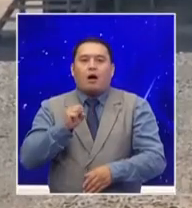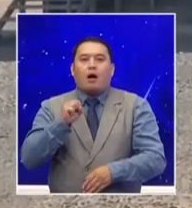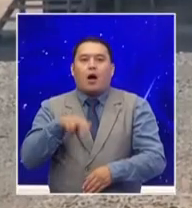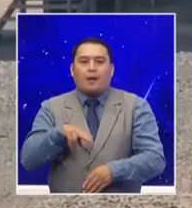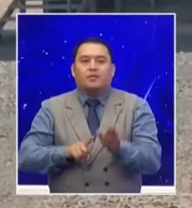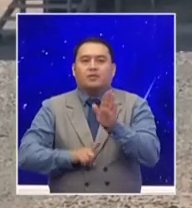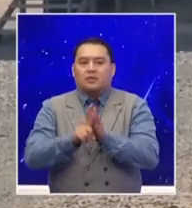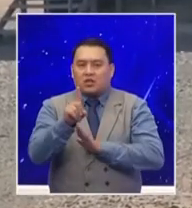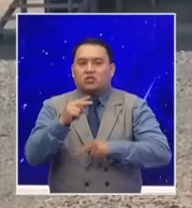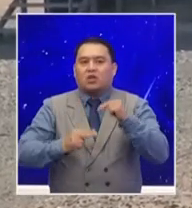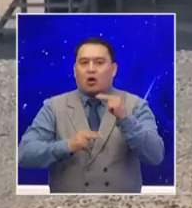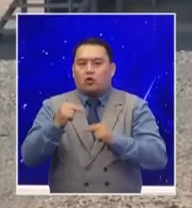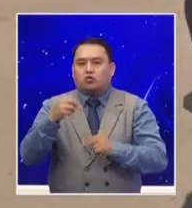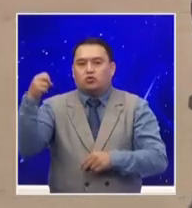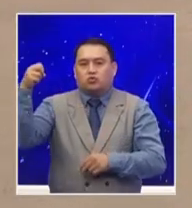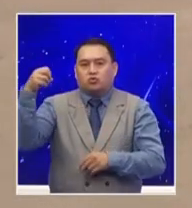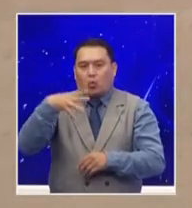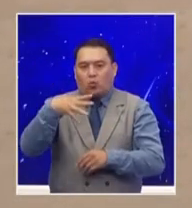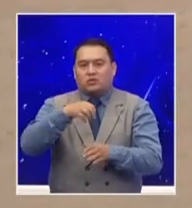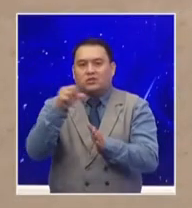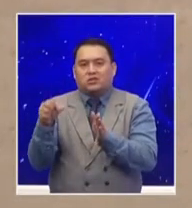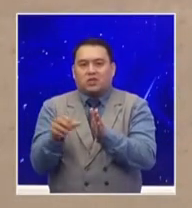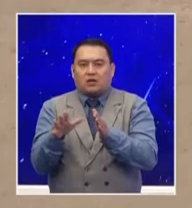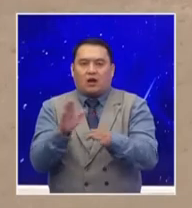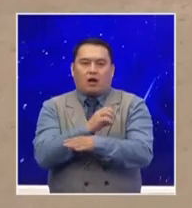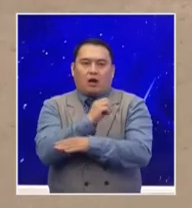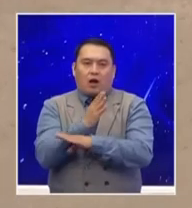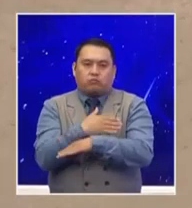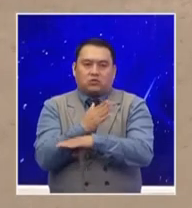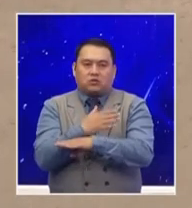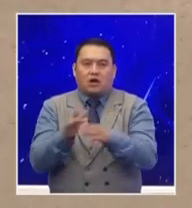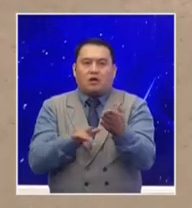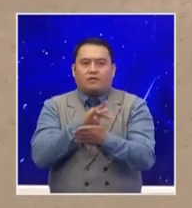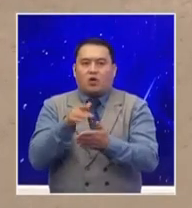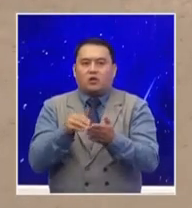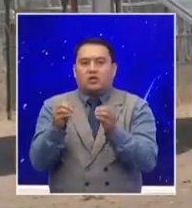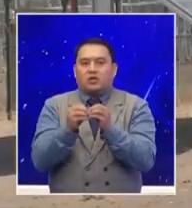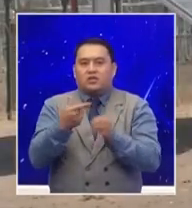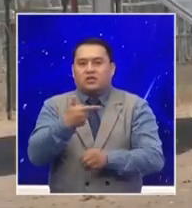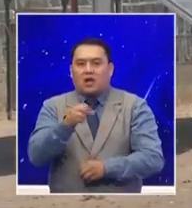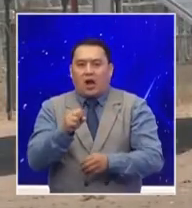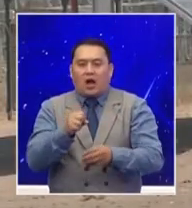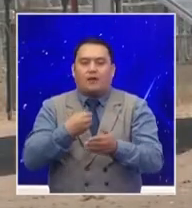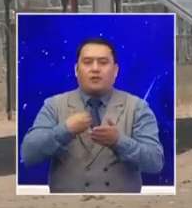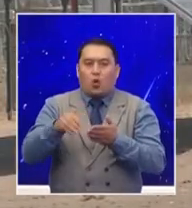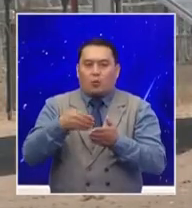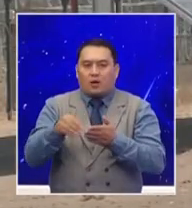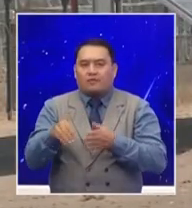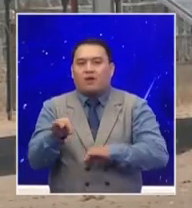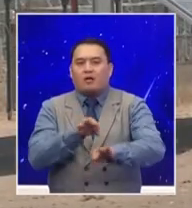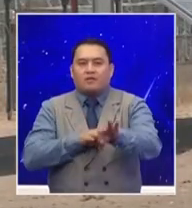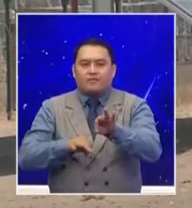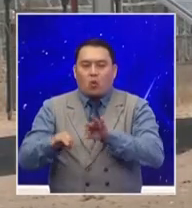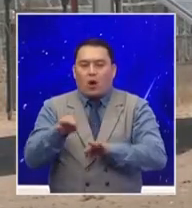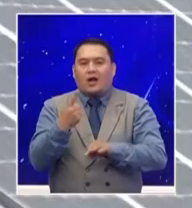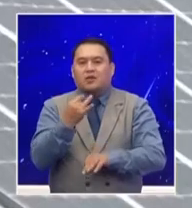было начато строительство солнечной электростанции под Капшагаем. Для этих целей приобрели 10 гектаров земли. В реализацию проекта вложили